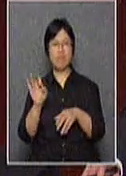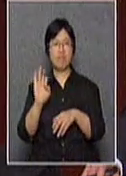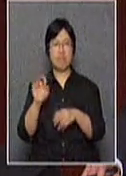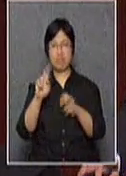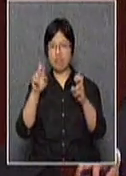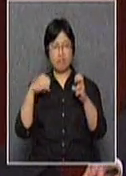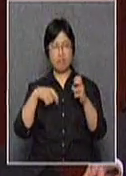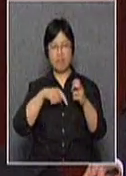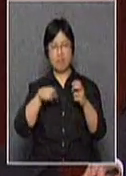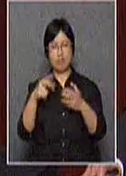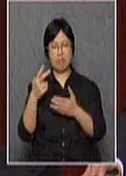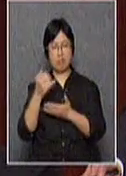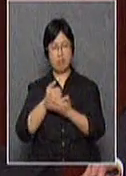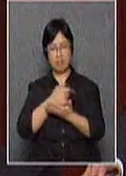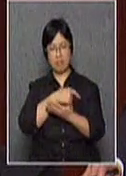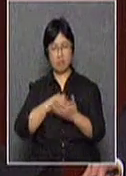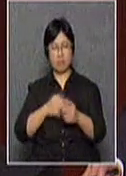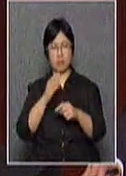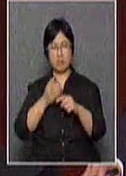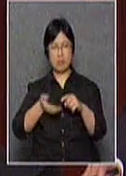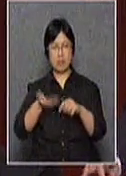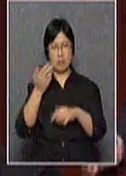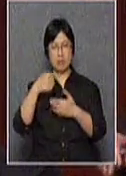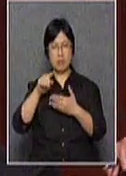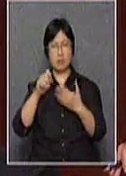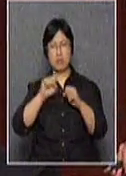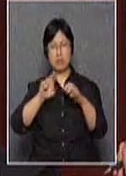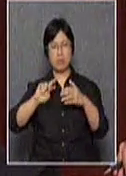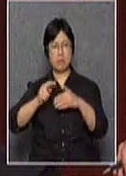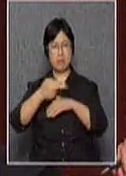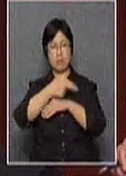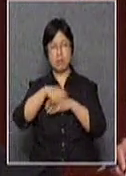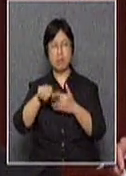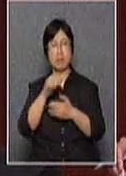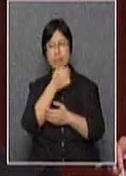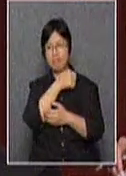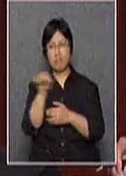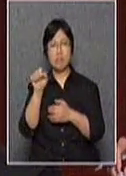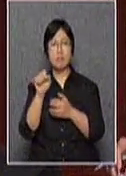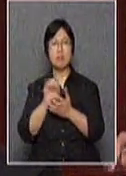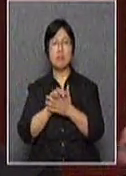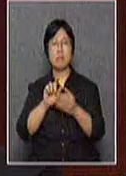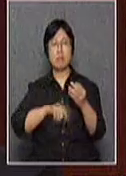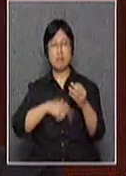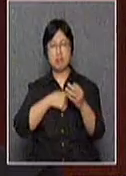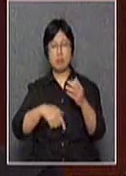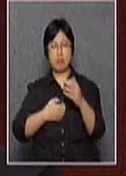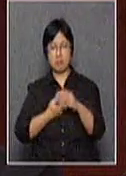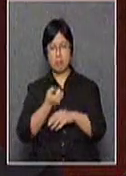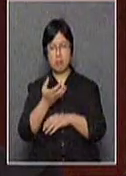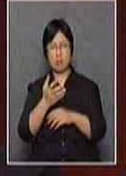未獲得兩部分在席委員分別以過半數贊成。我宣布修正案被否決。陳志全議員現在請你動